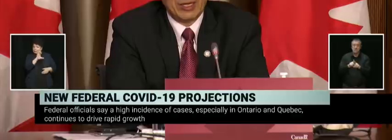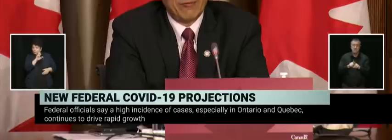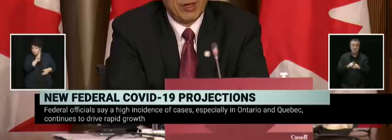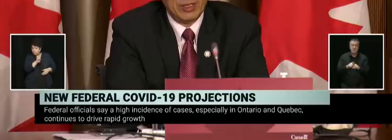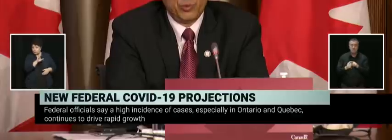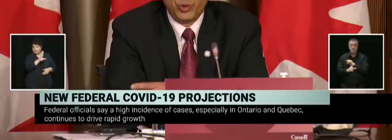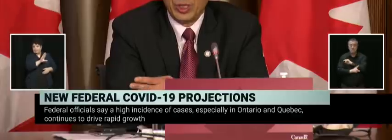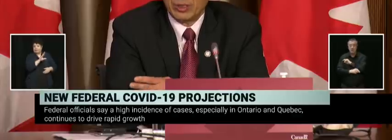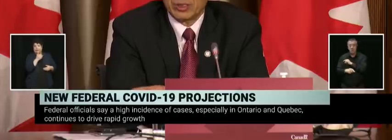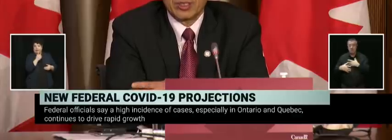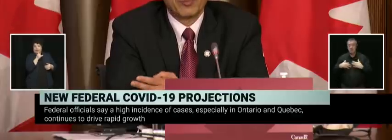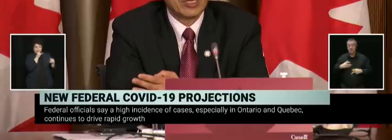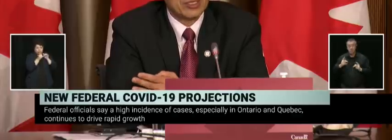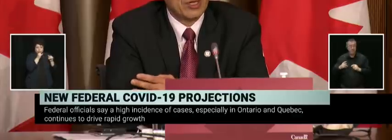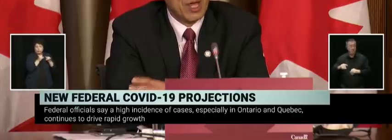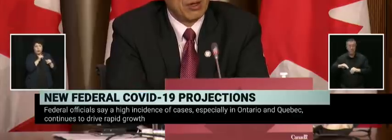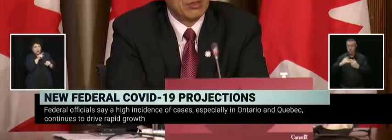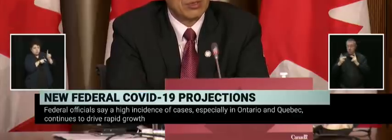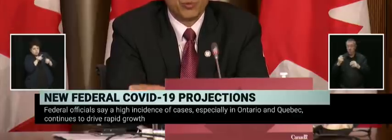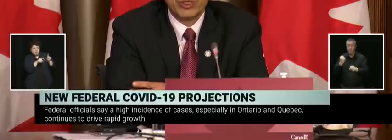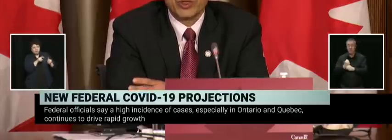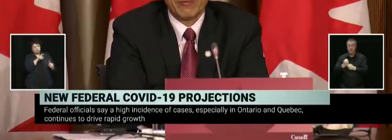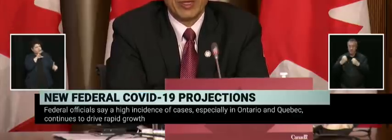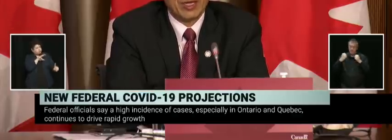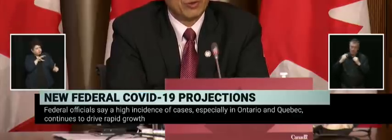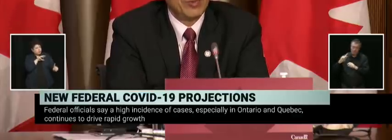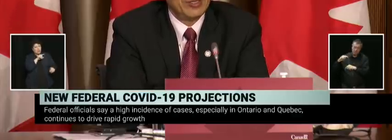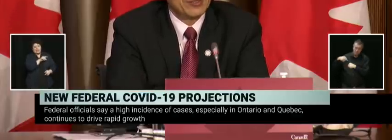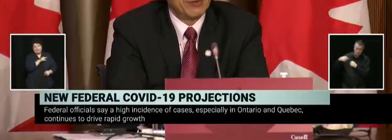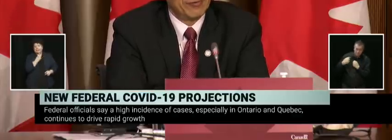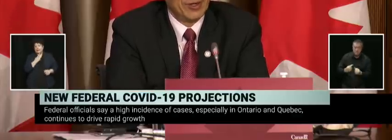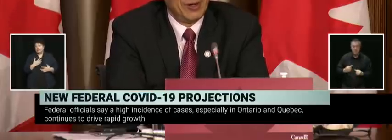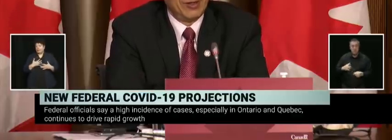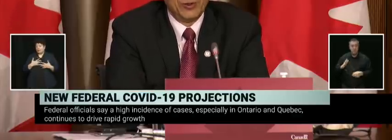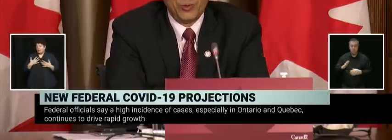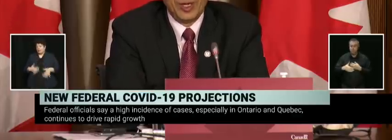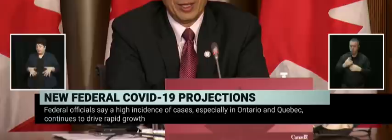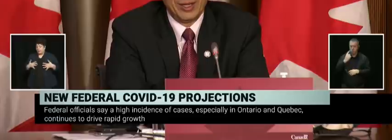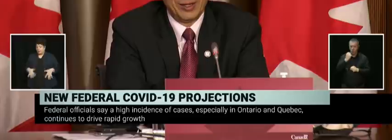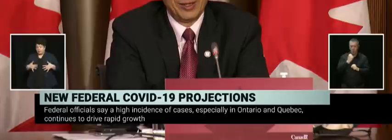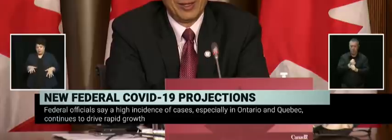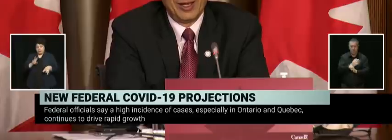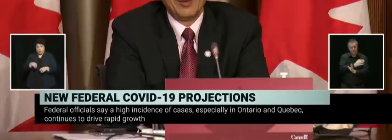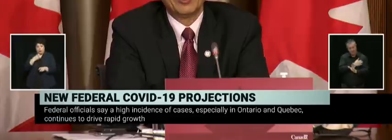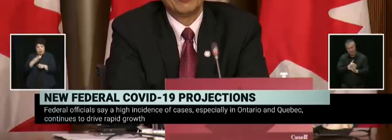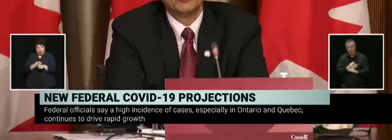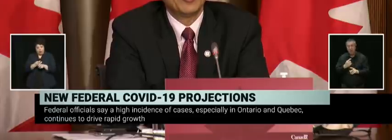travaillé très fort depuis, c'est presque un an, hein? C'est le mois de janvier 2019. On est 2020,